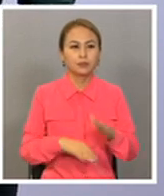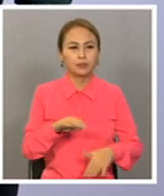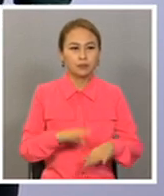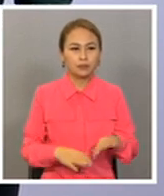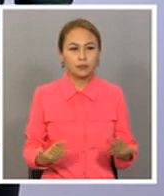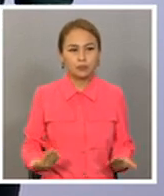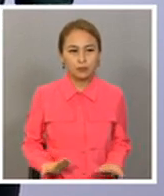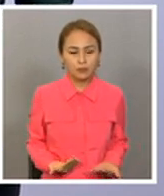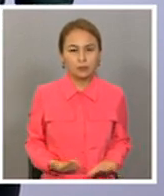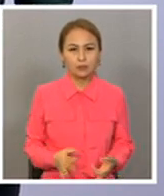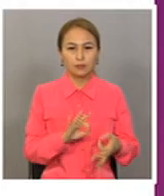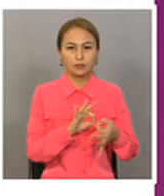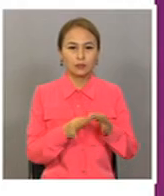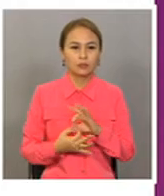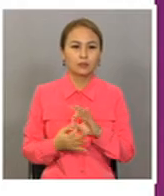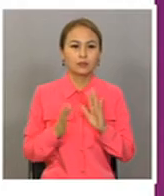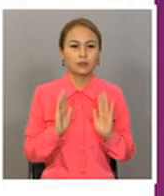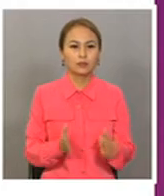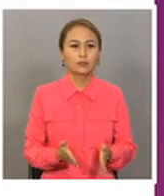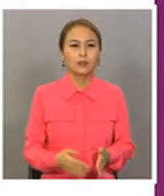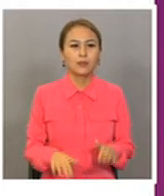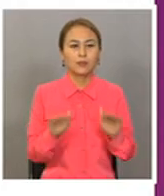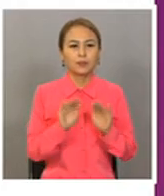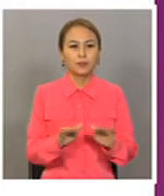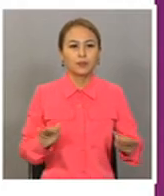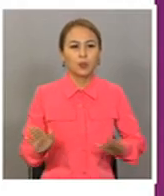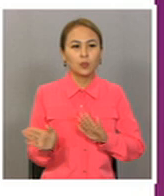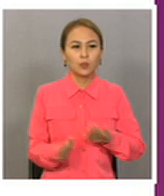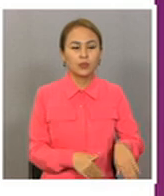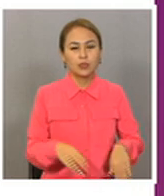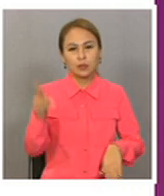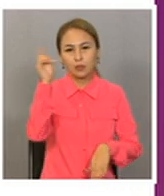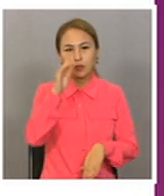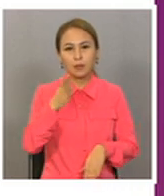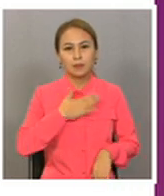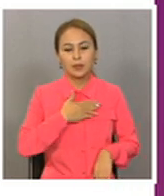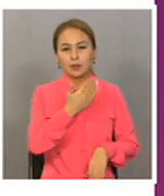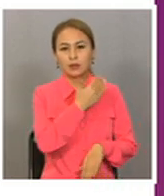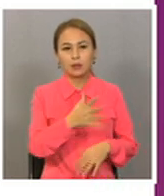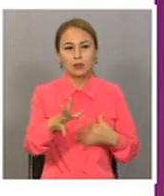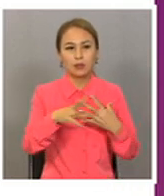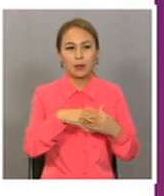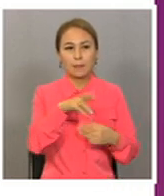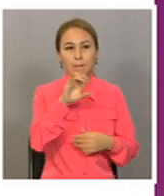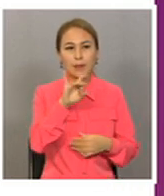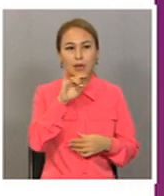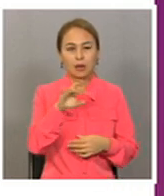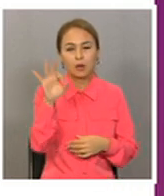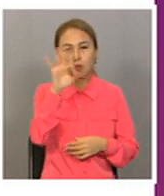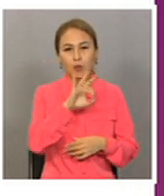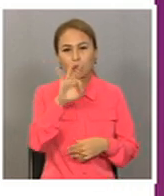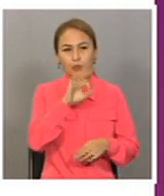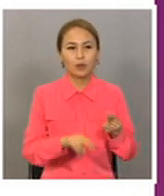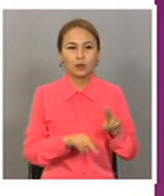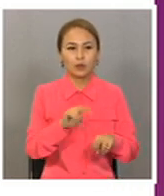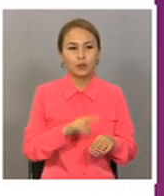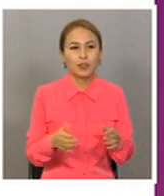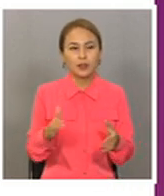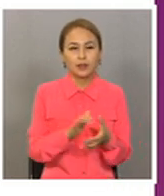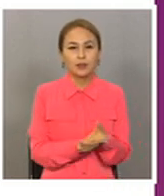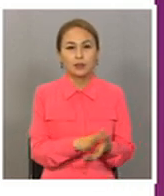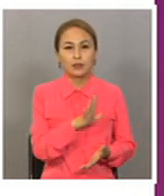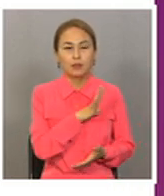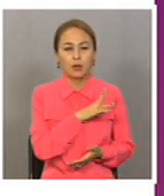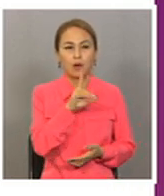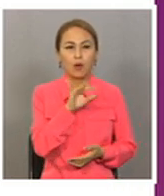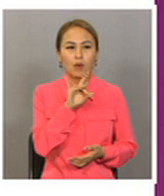дүниетанымын сипаттайсыздар. Балалар, өткен сабақта біз сіздермен берел қорымының құрылысымен таныстық. Және